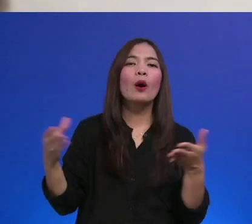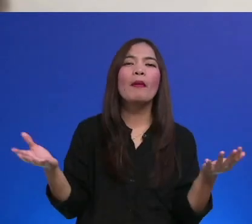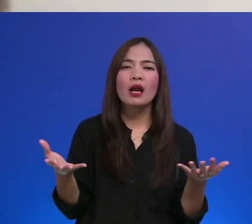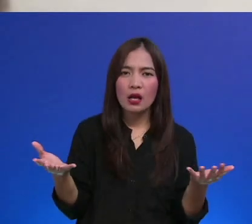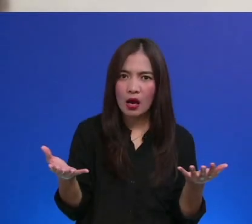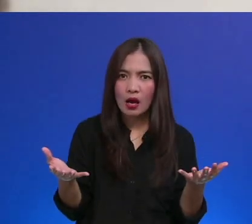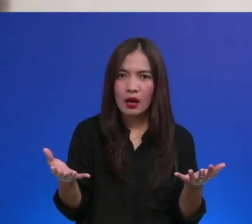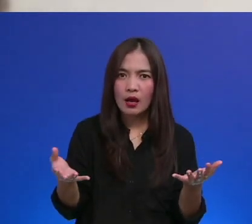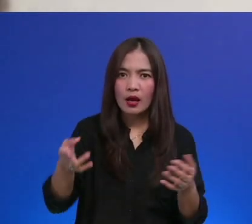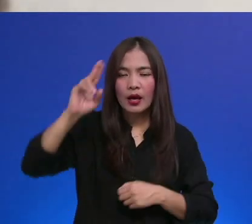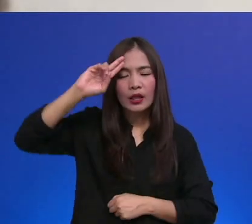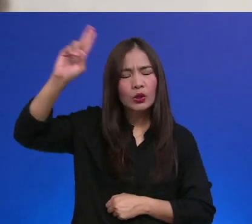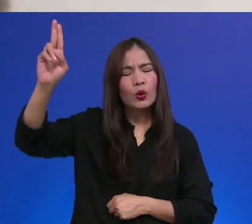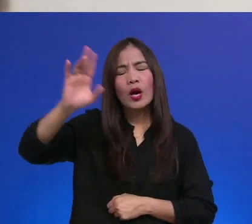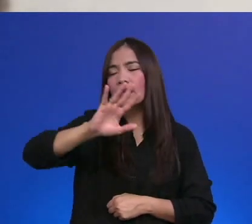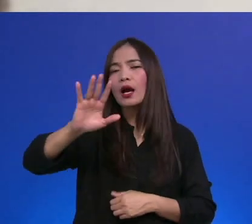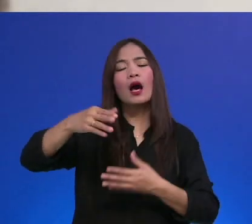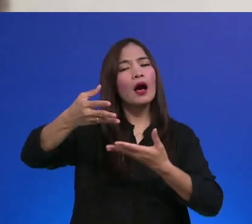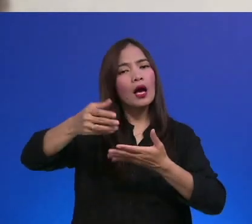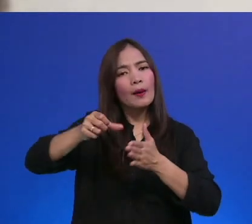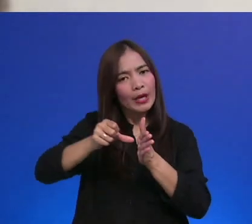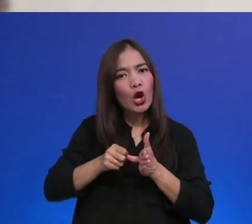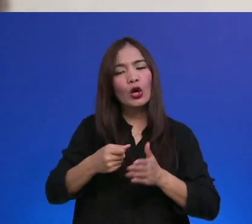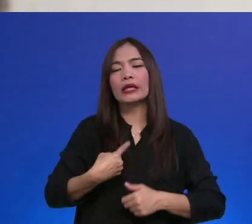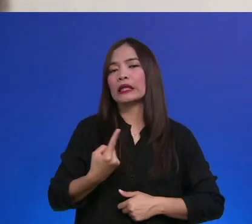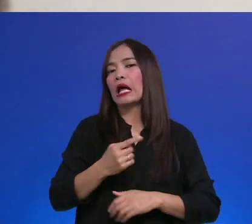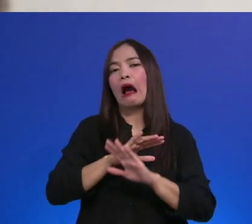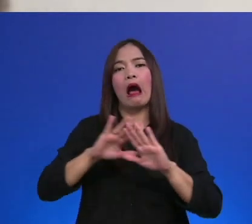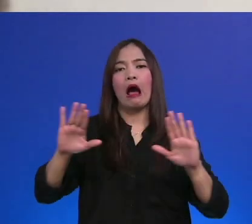Tuhan tidak kunjung menolong kita saudara